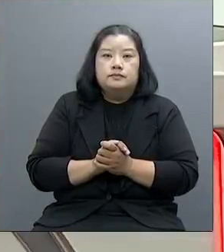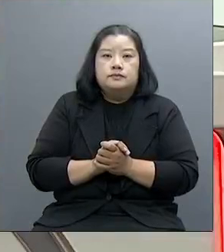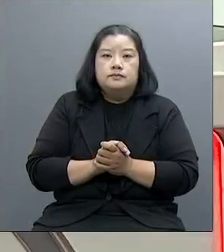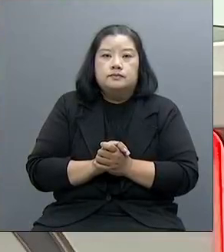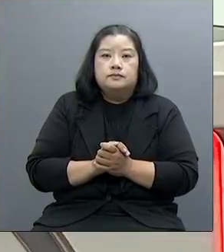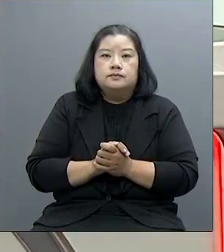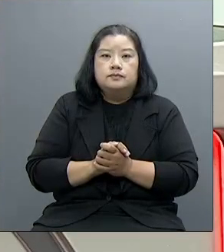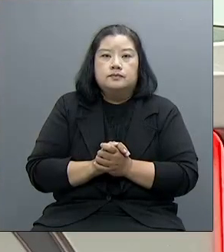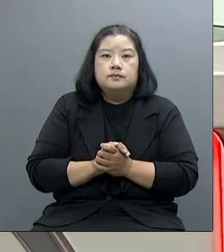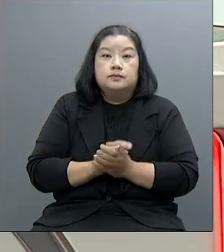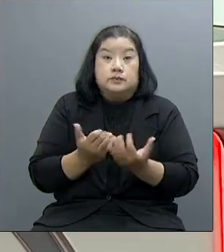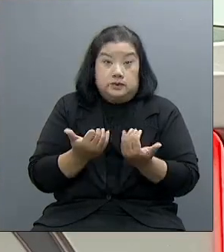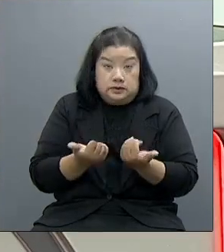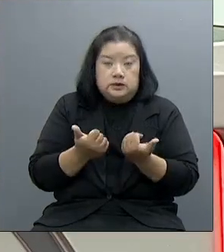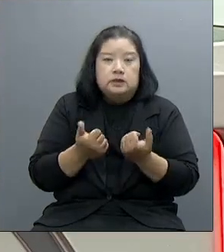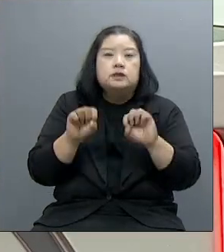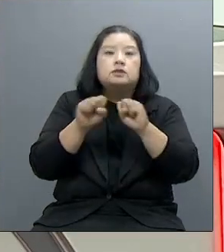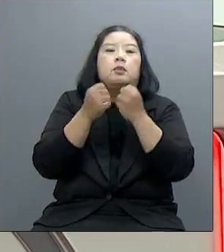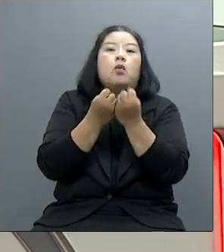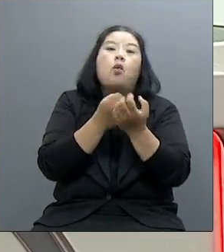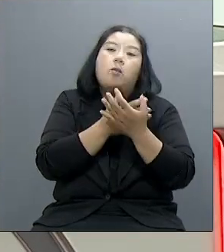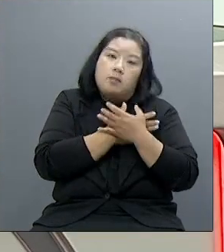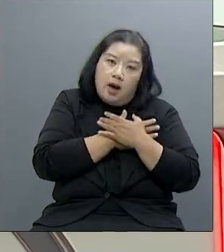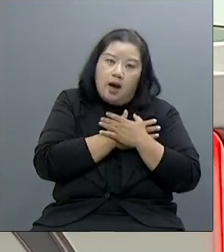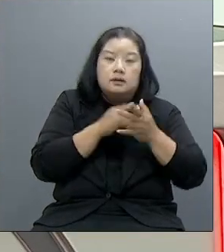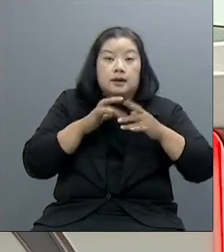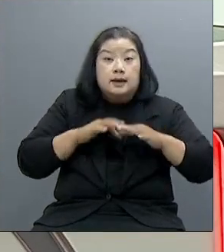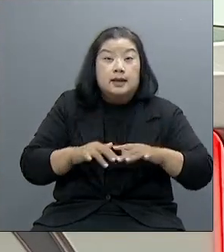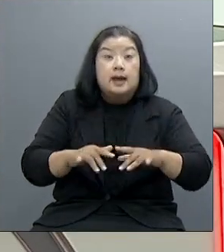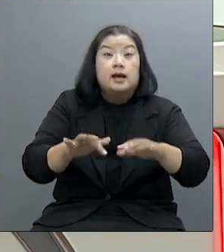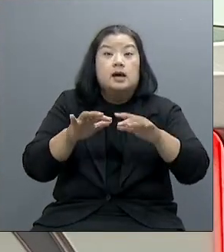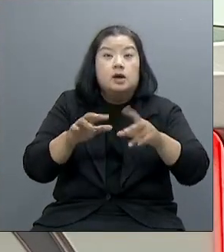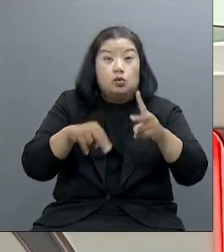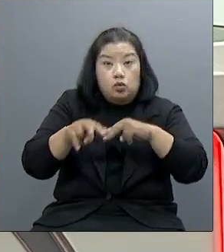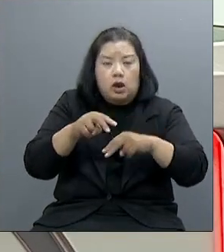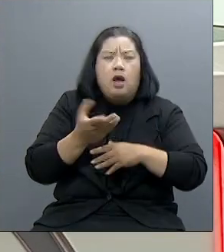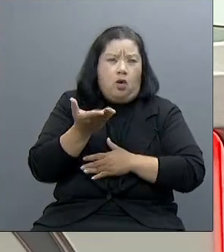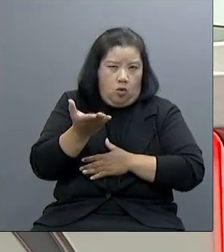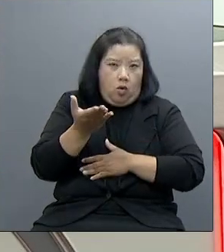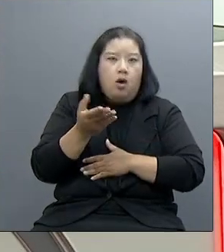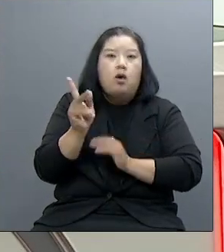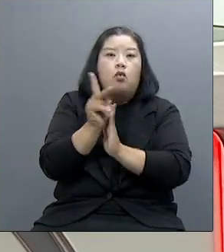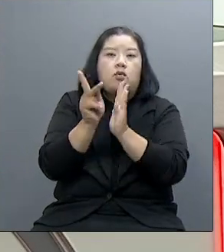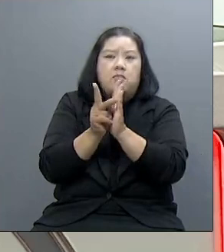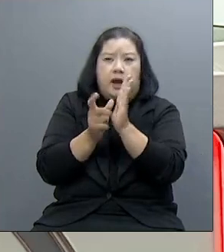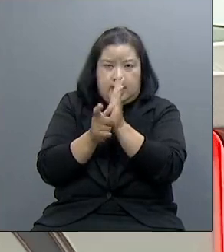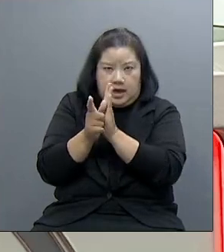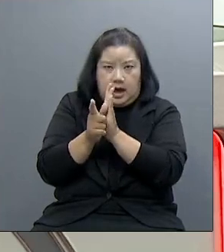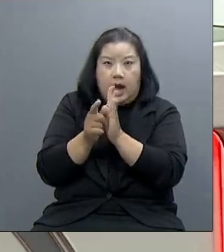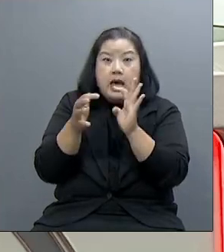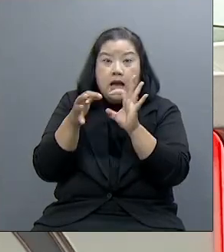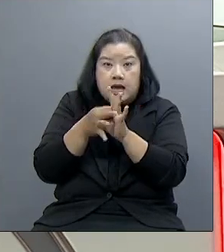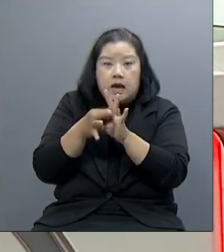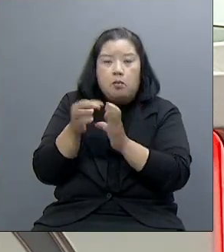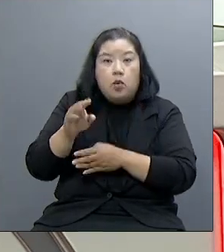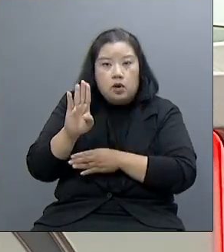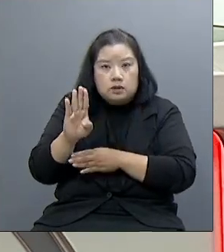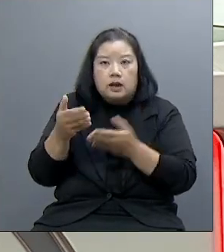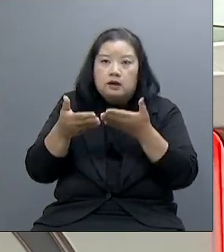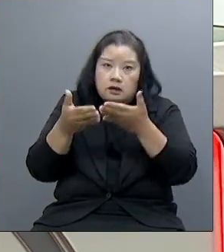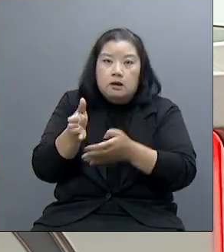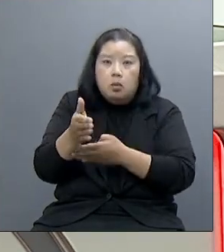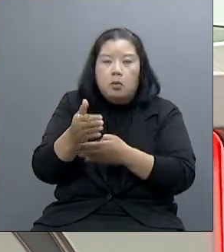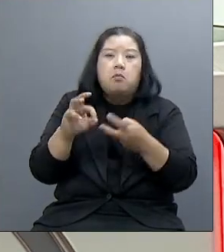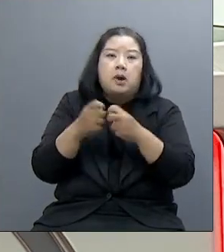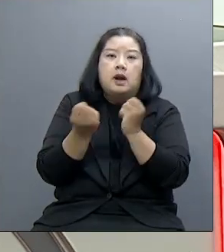ที่ปรึกษาสมาคมรักทะเลไทยเรียกร้องให้หยุดแก้กฎหมายประมงเอื้อผู้ประกอบการประมงใหญ่ที่จะกระทบกับชาว